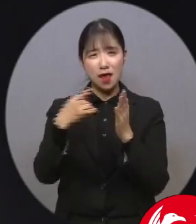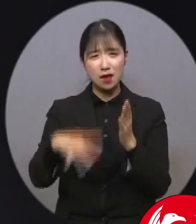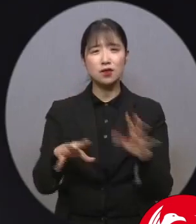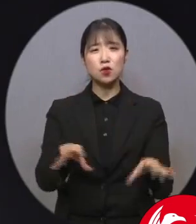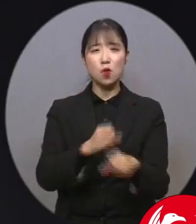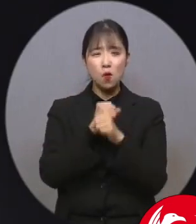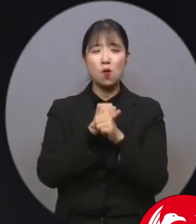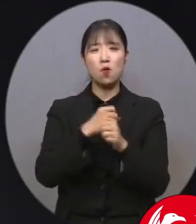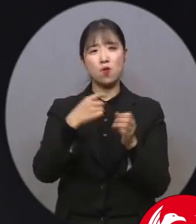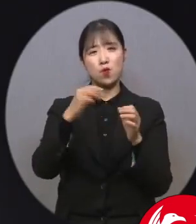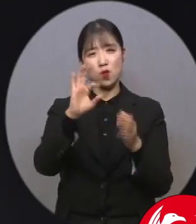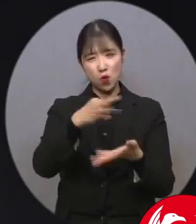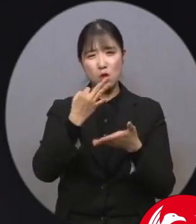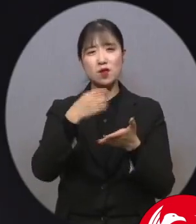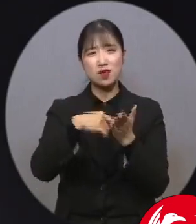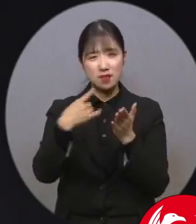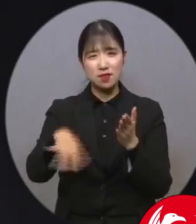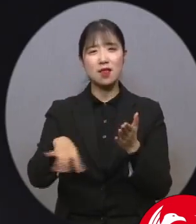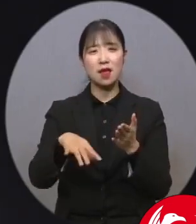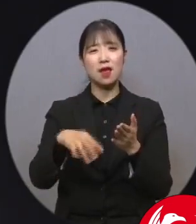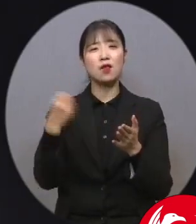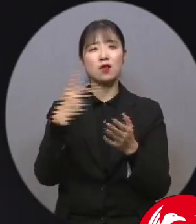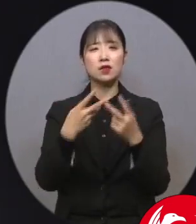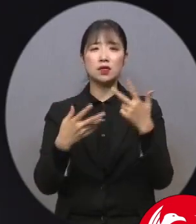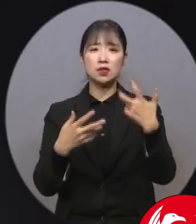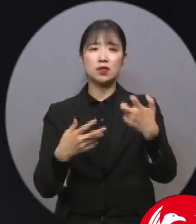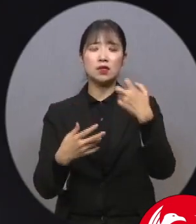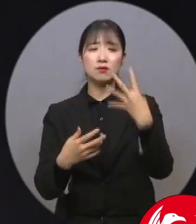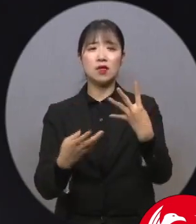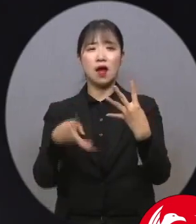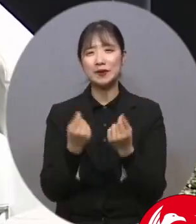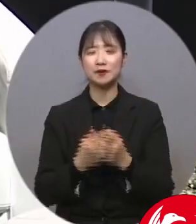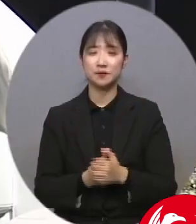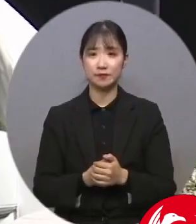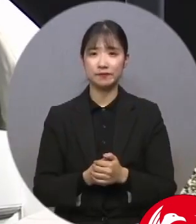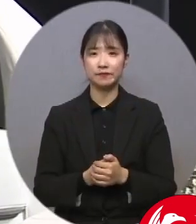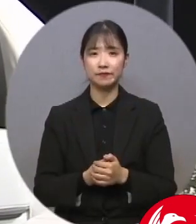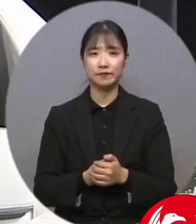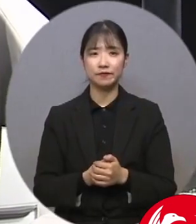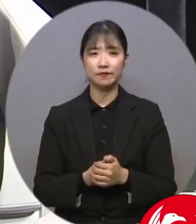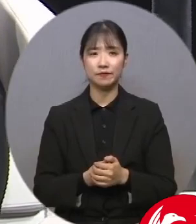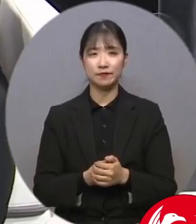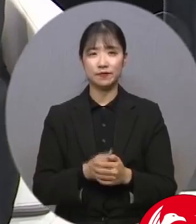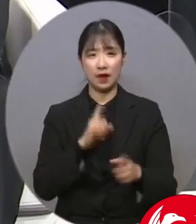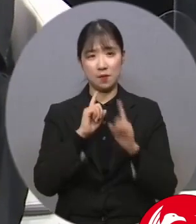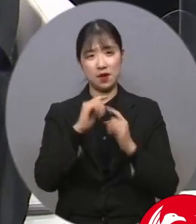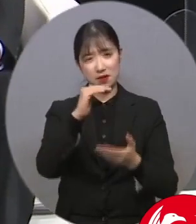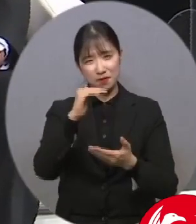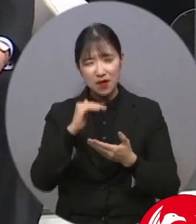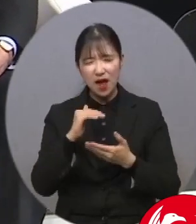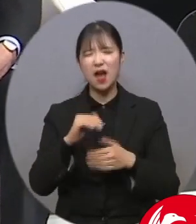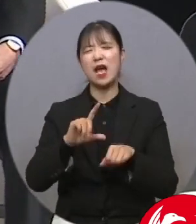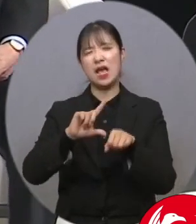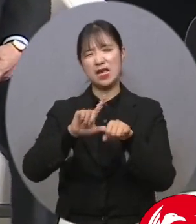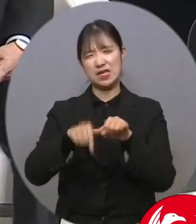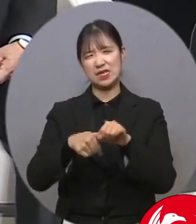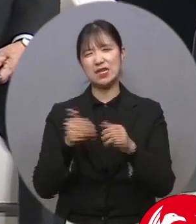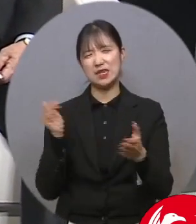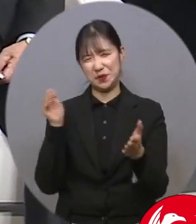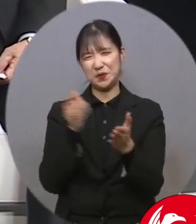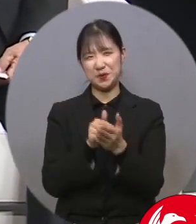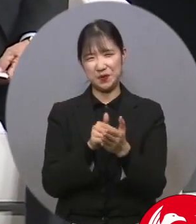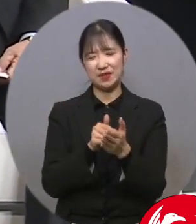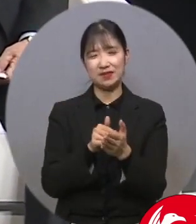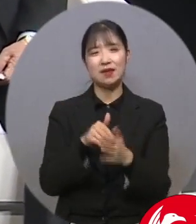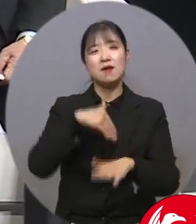종합소득세하고 기타 세금을 74억 8,200만 원을 냈어요. 말씀을 듣다 보니까 시간이 다 된 것 같아요. 네.